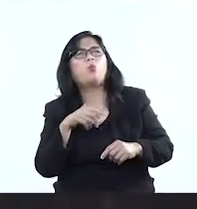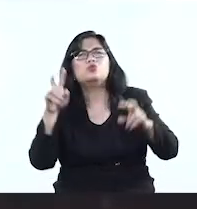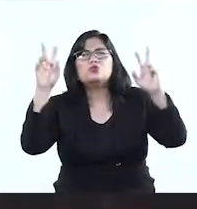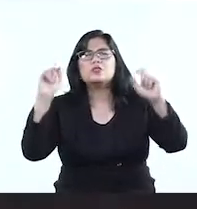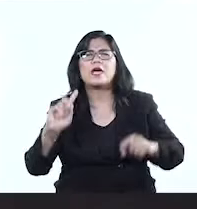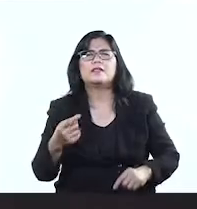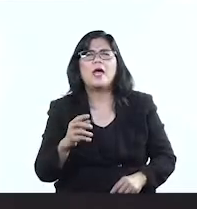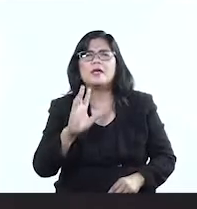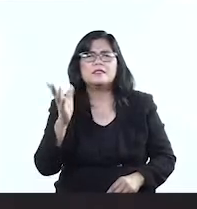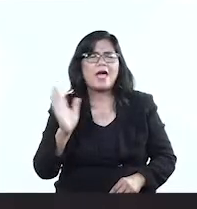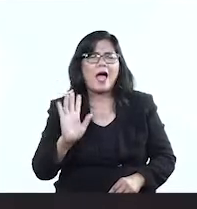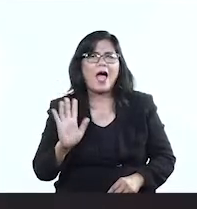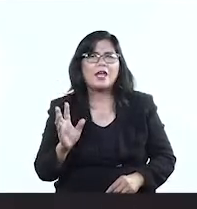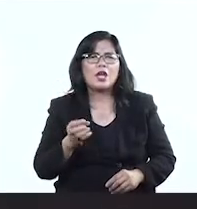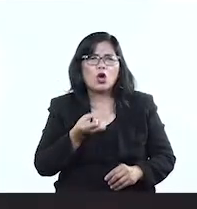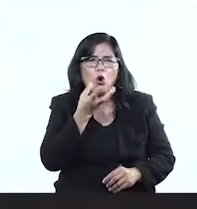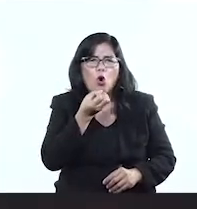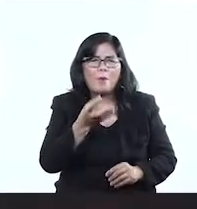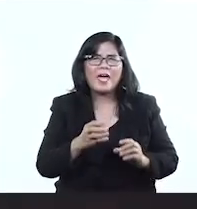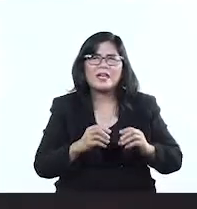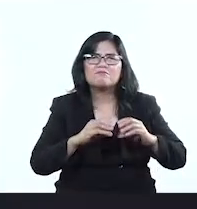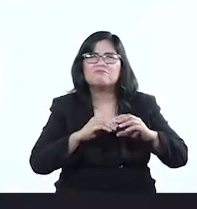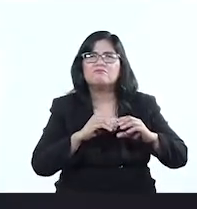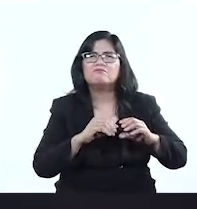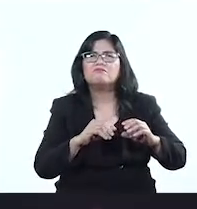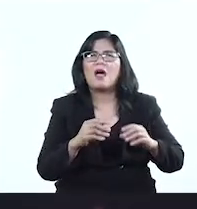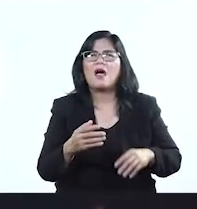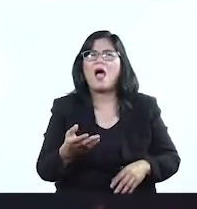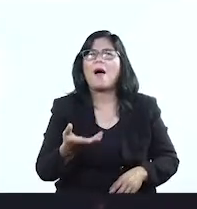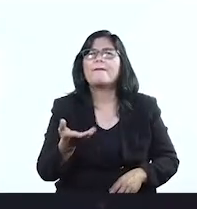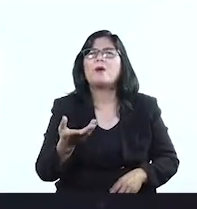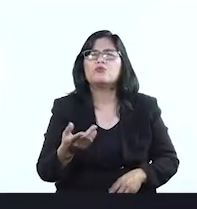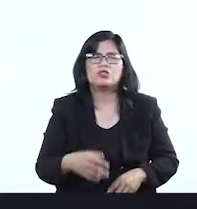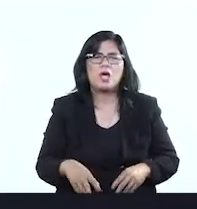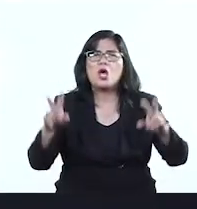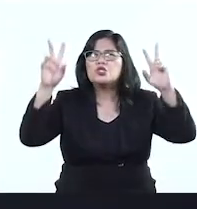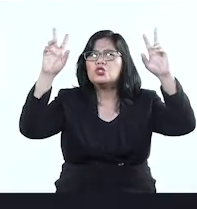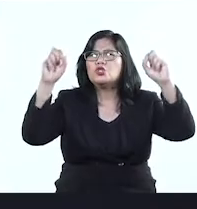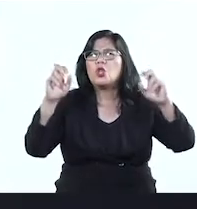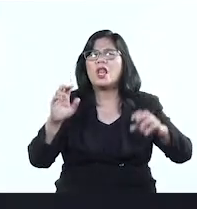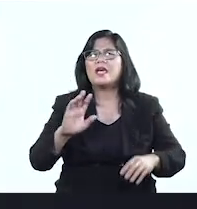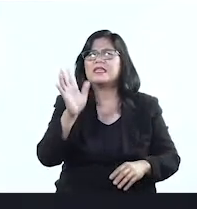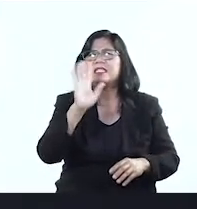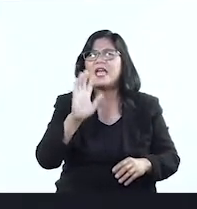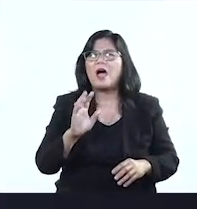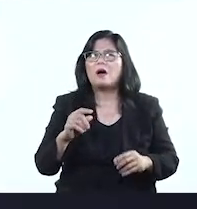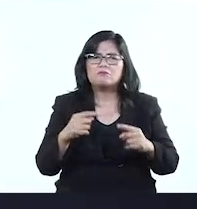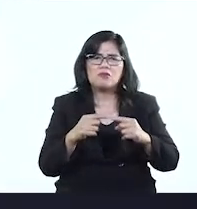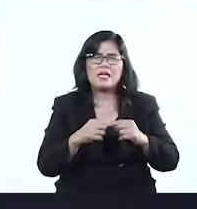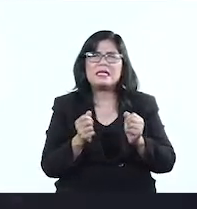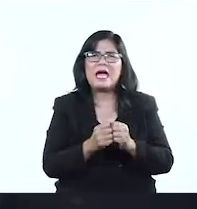Hai jangan berasumsi dan jangan berkomentar apa-apa anak2ku judul tidak menggambarkan isi sama sekali